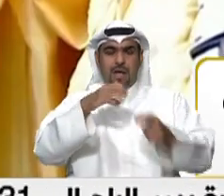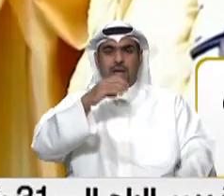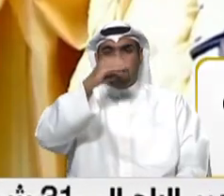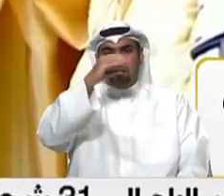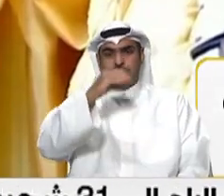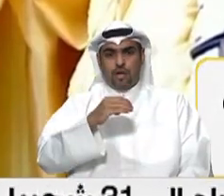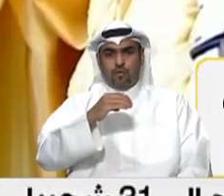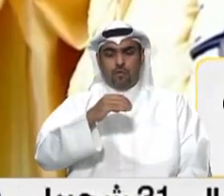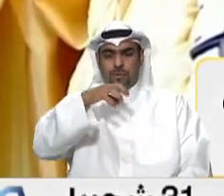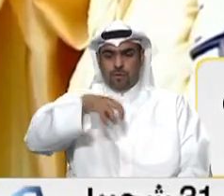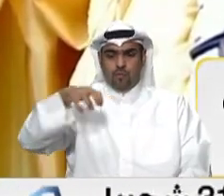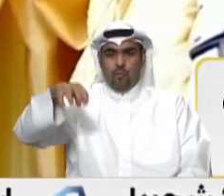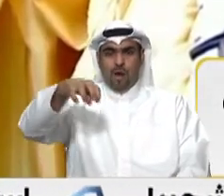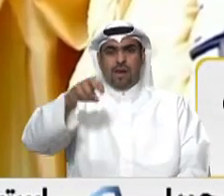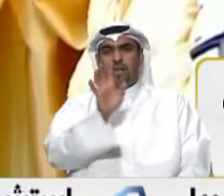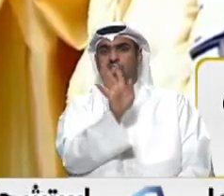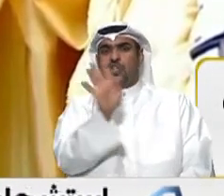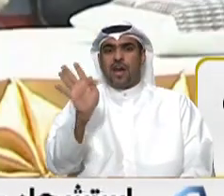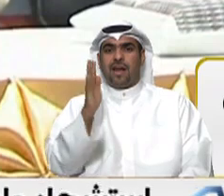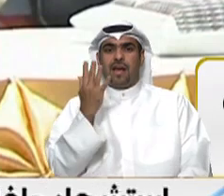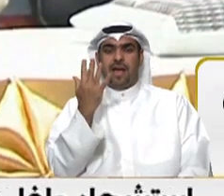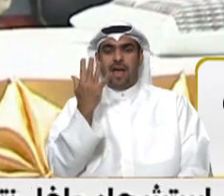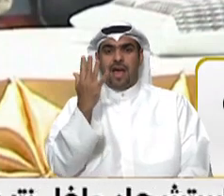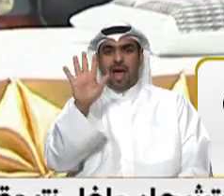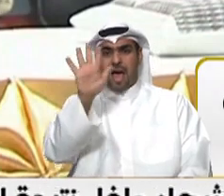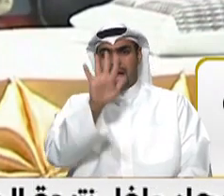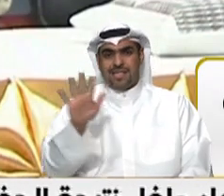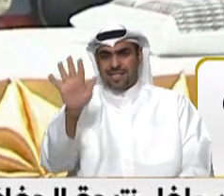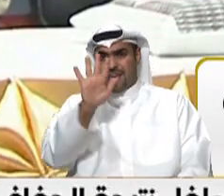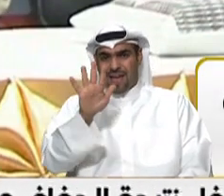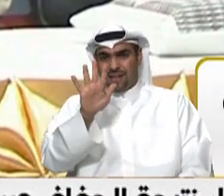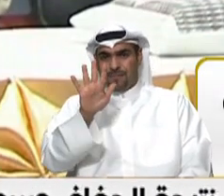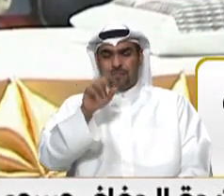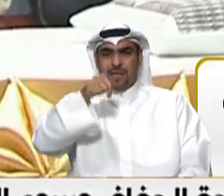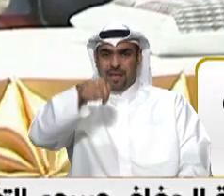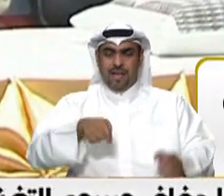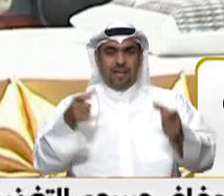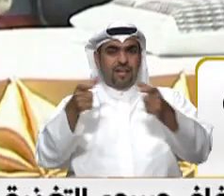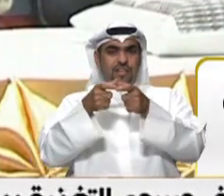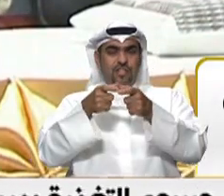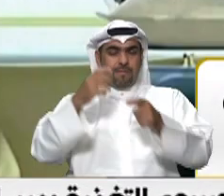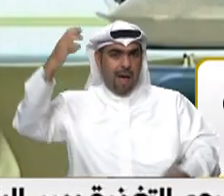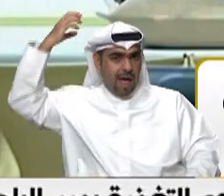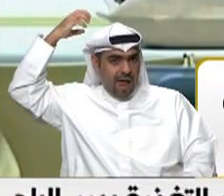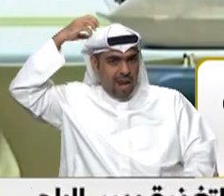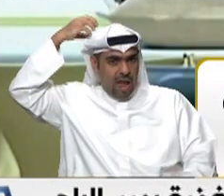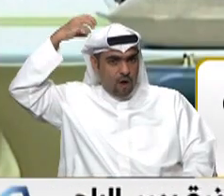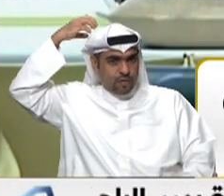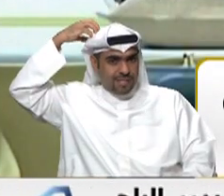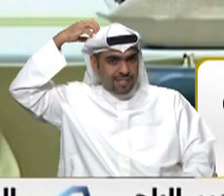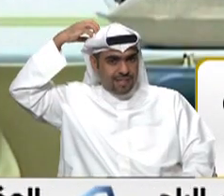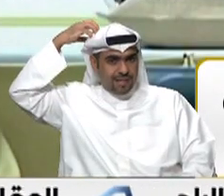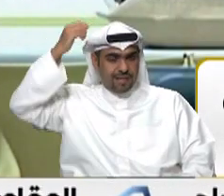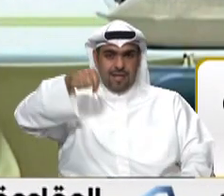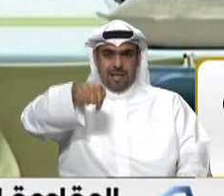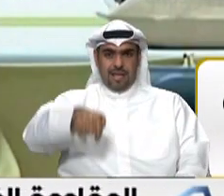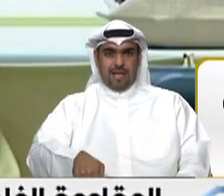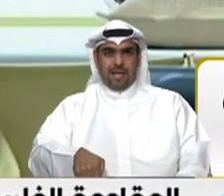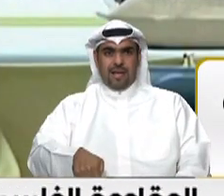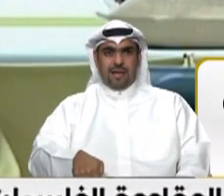في فينتيان عاصمه لاوس حث وزراء خارجيه رابطه دول جنوب شرق